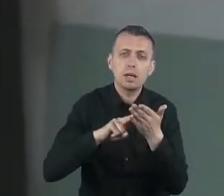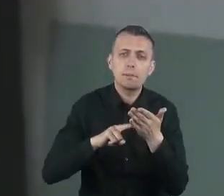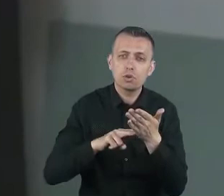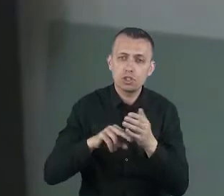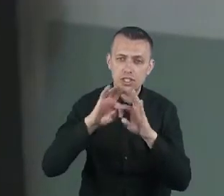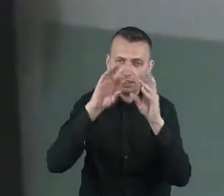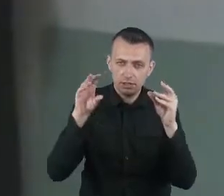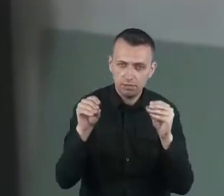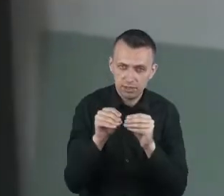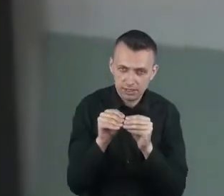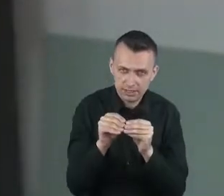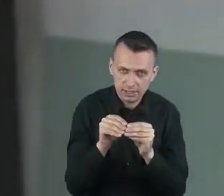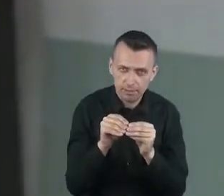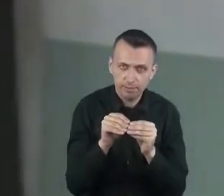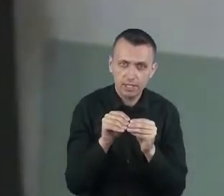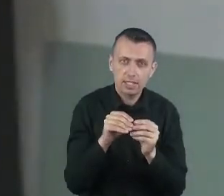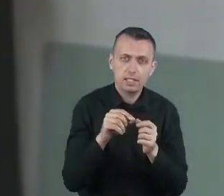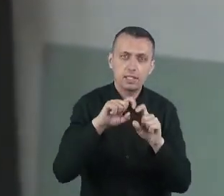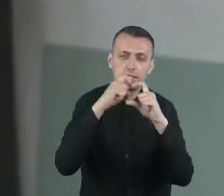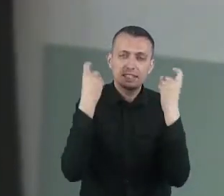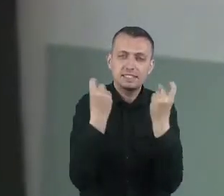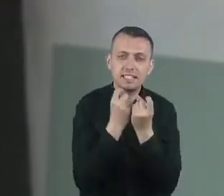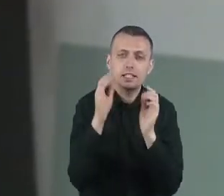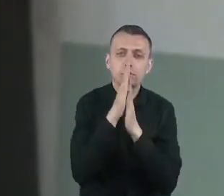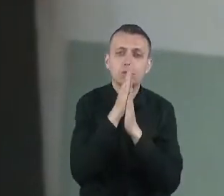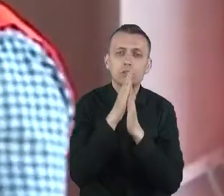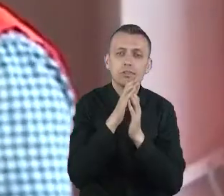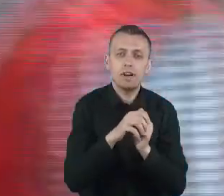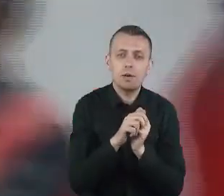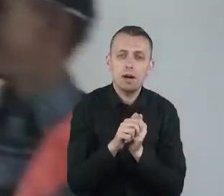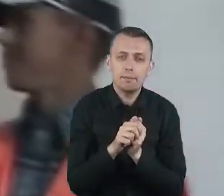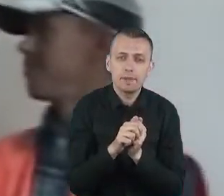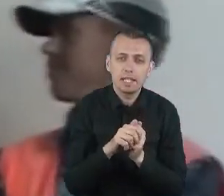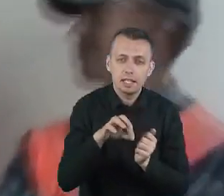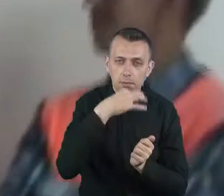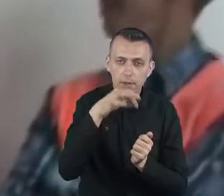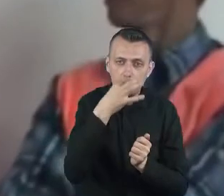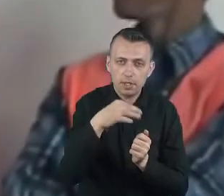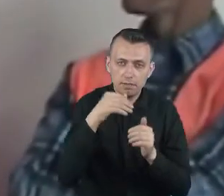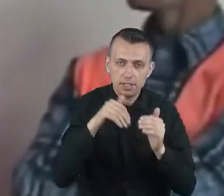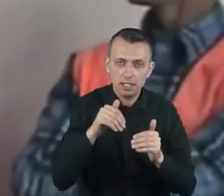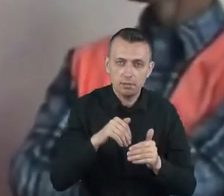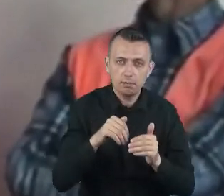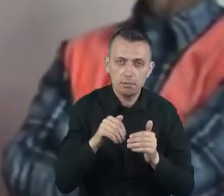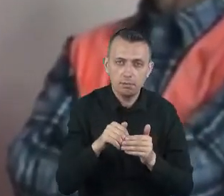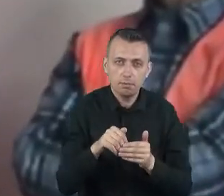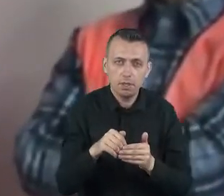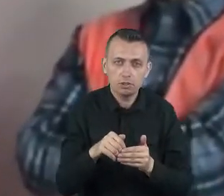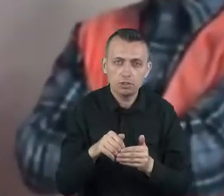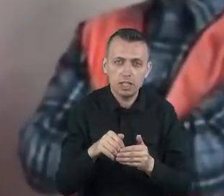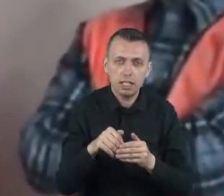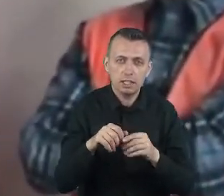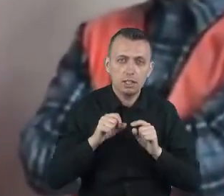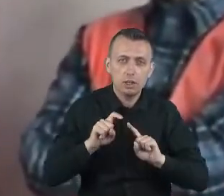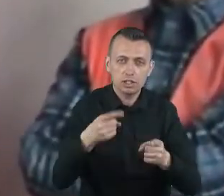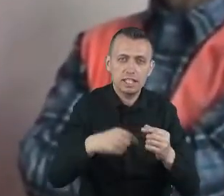w zamówieniach publicznych. Podczas prac parlamentarnych Senat podjął uchwałę wprowadzającą do procesu poprawkę umożliwiającą przystąpienie do umowy